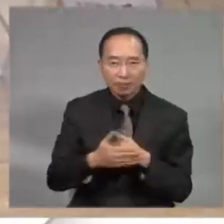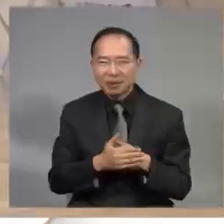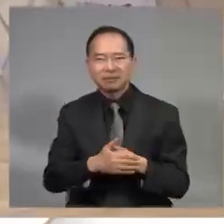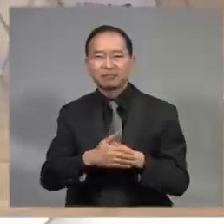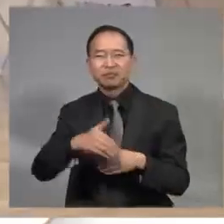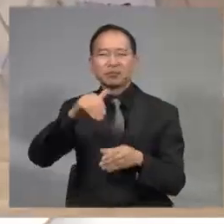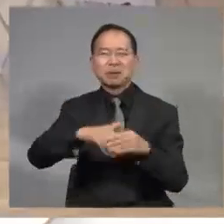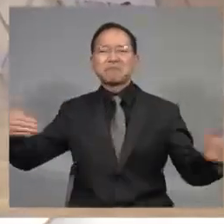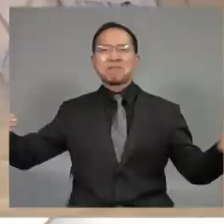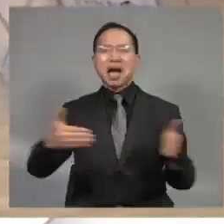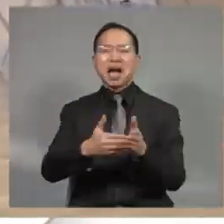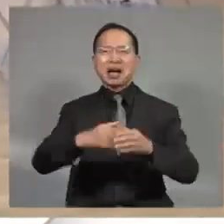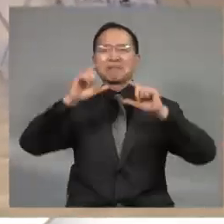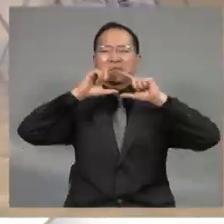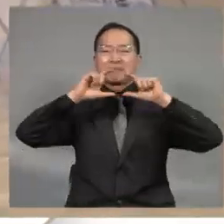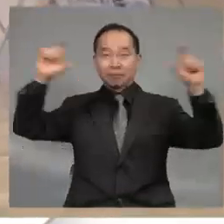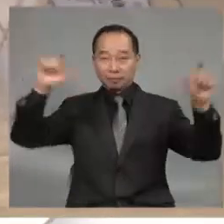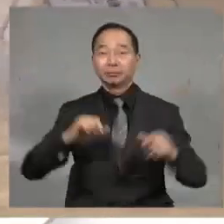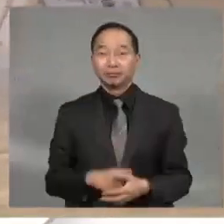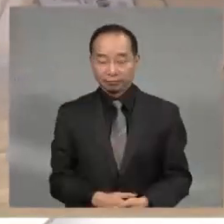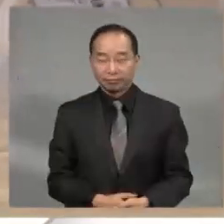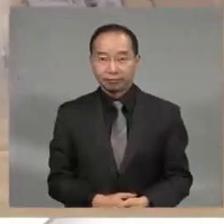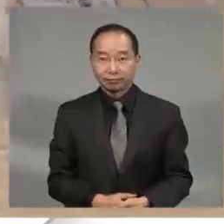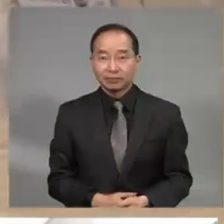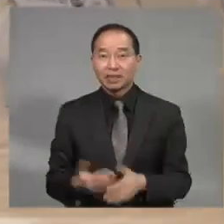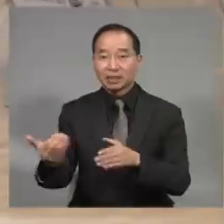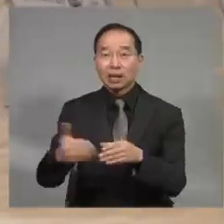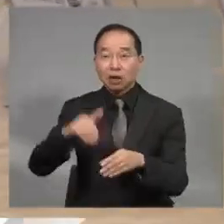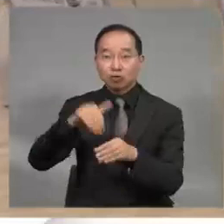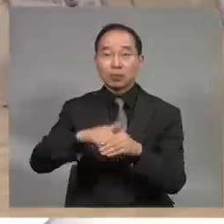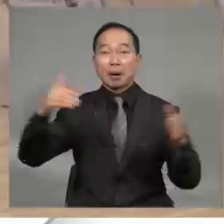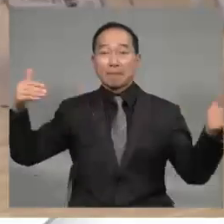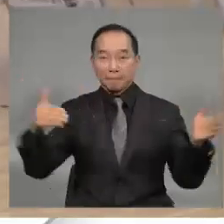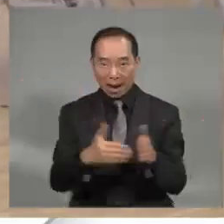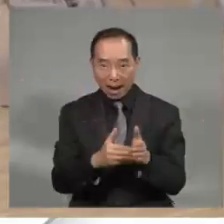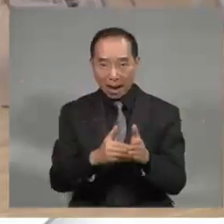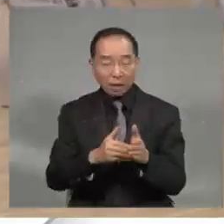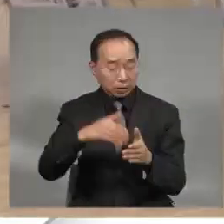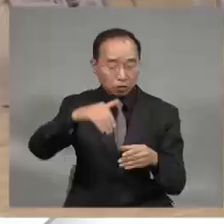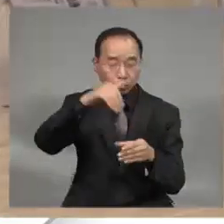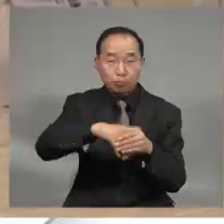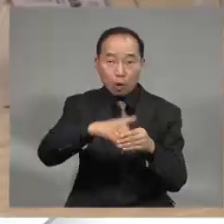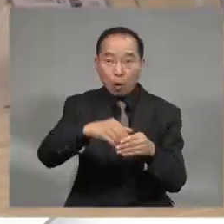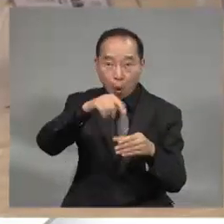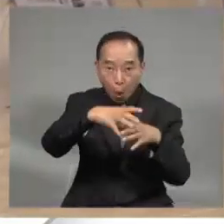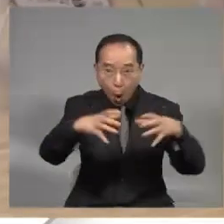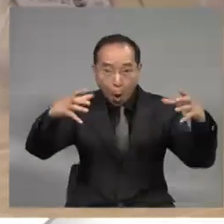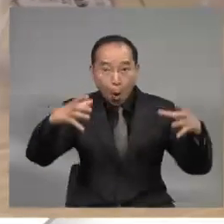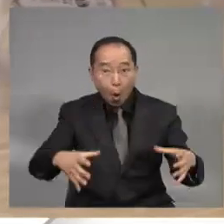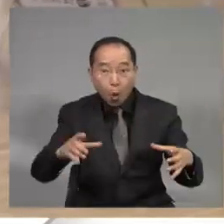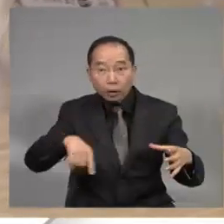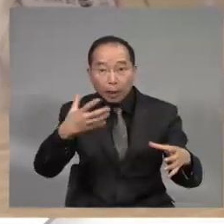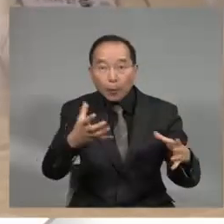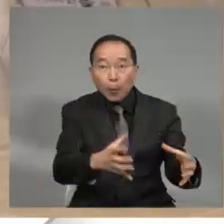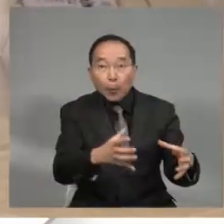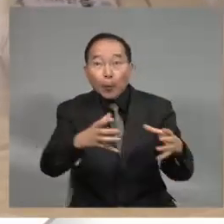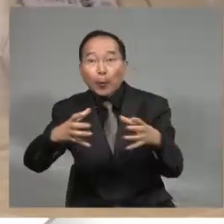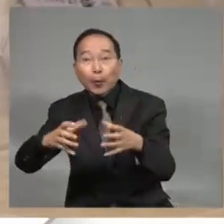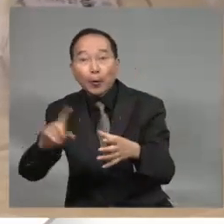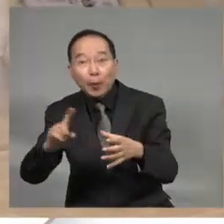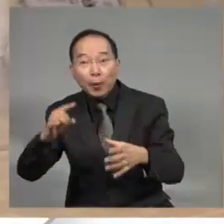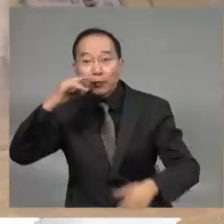함께 투표가 마감됩니다. 사전투표 마감과 투표함의 이송 과정, 저도 정말 궁금한데요. 끝까지